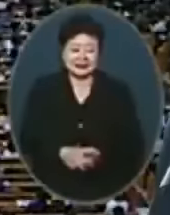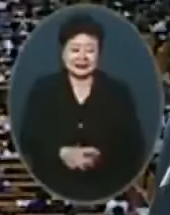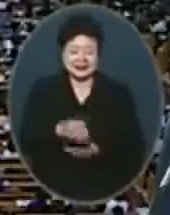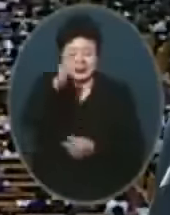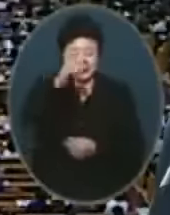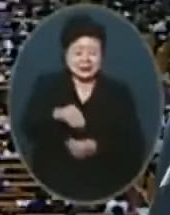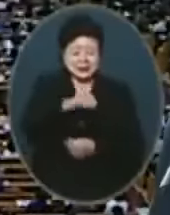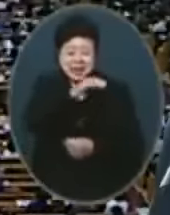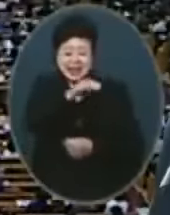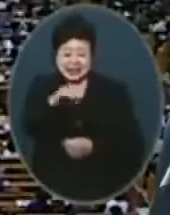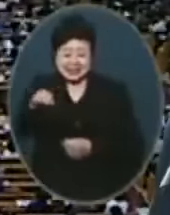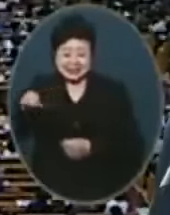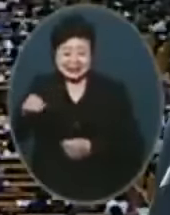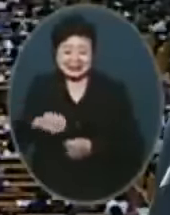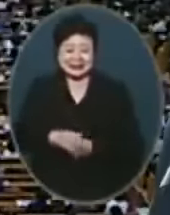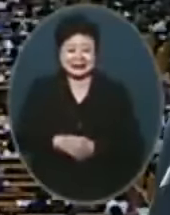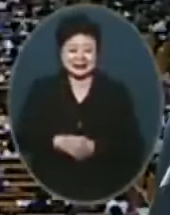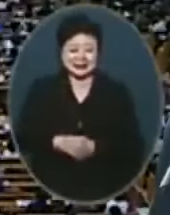십자가를